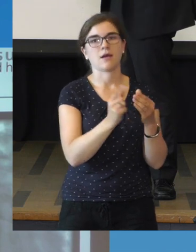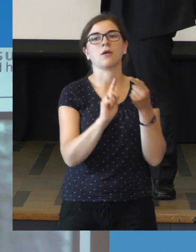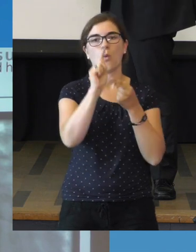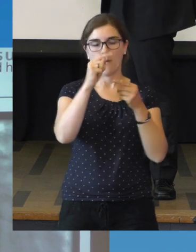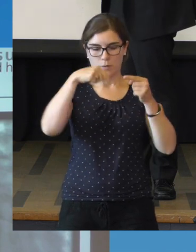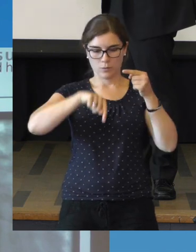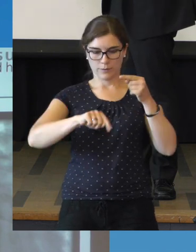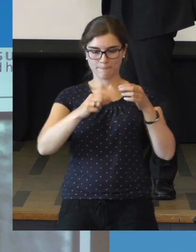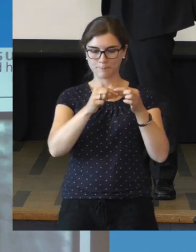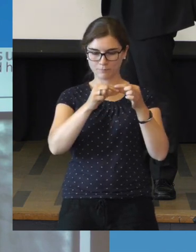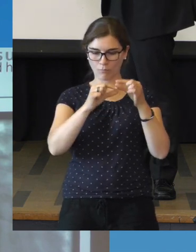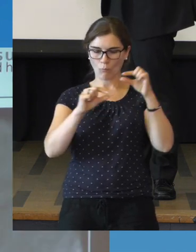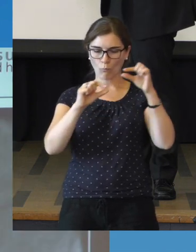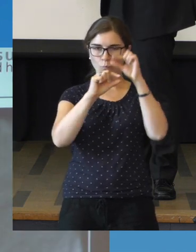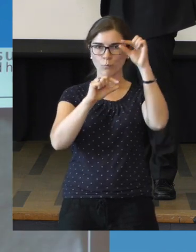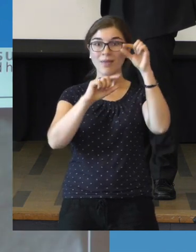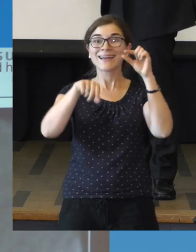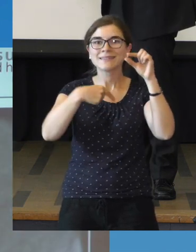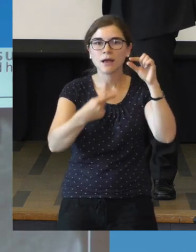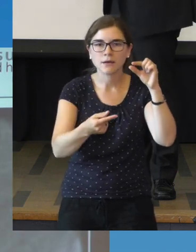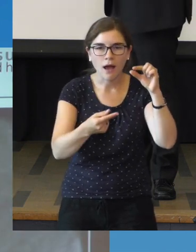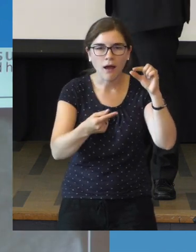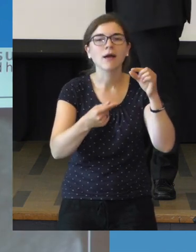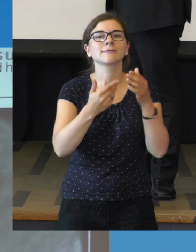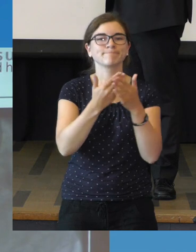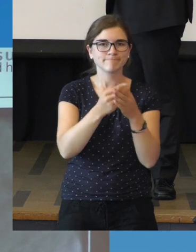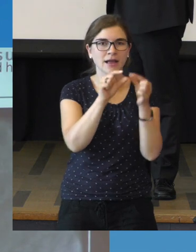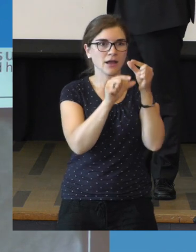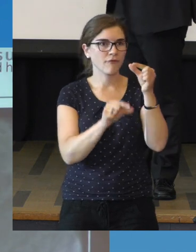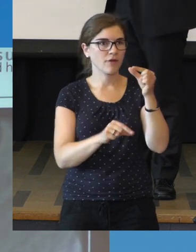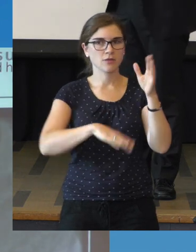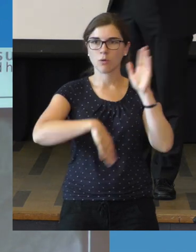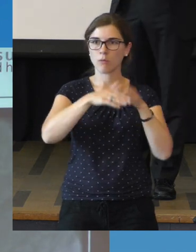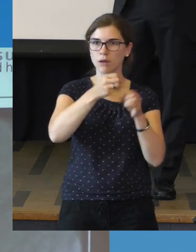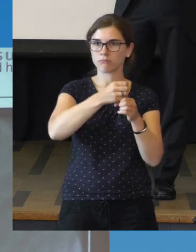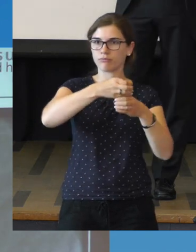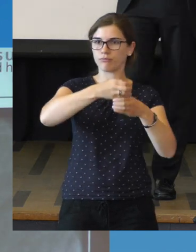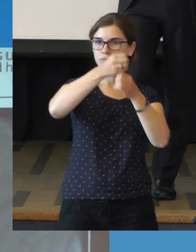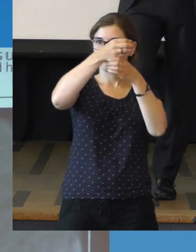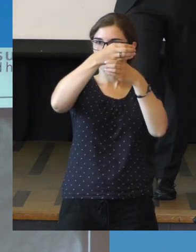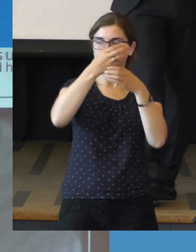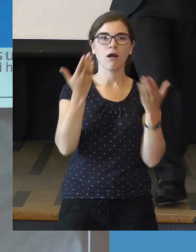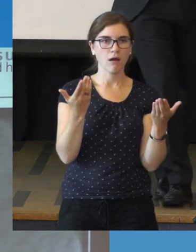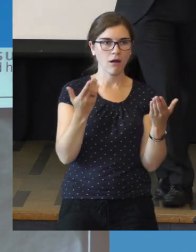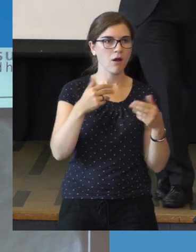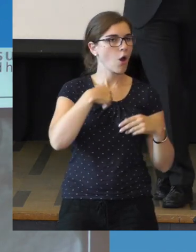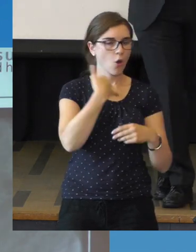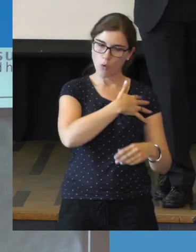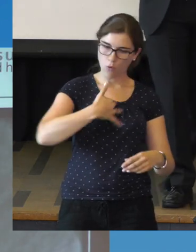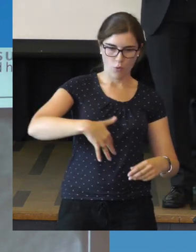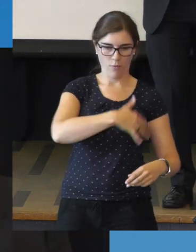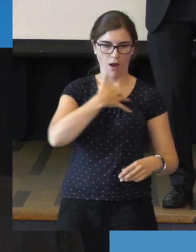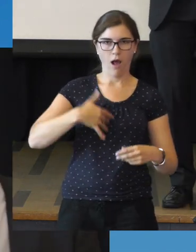des Gefäßes, dass sich danach das Gefäß komplett wieder darstellt und der Herzmuskel überall mit Blut versorgt